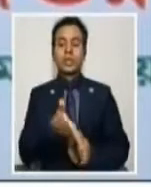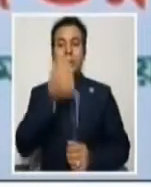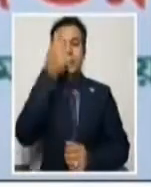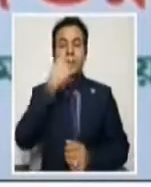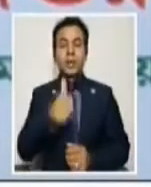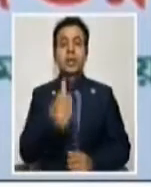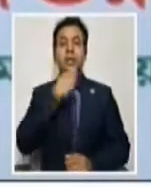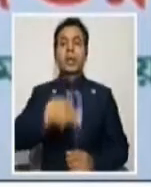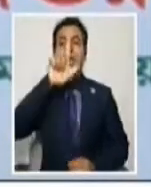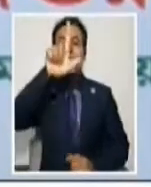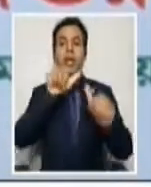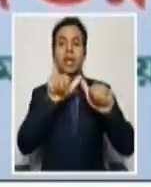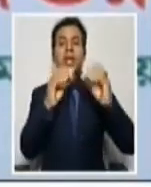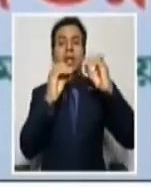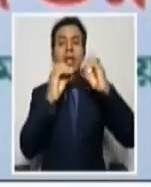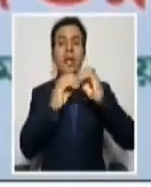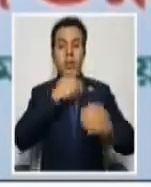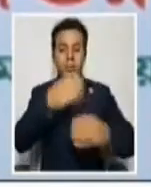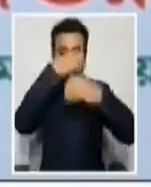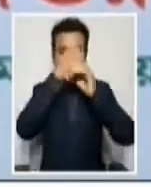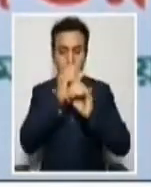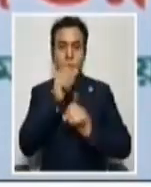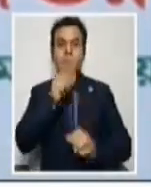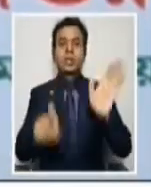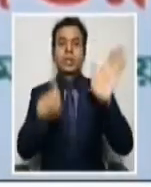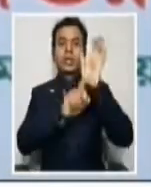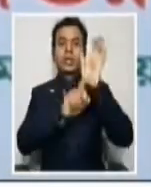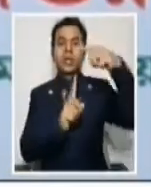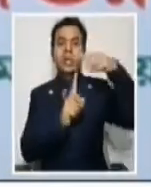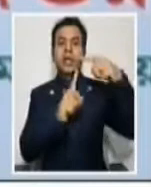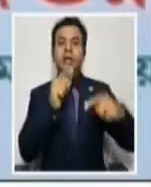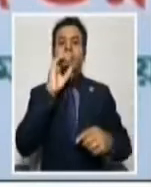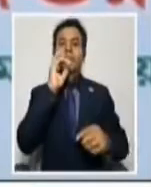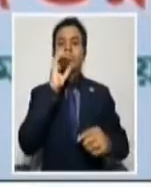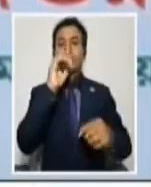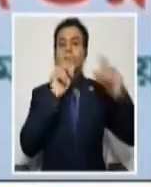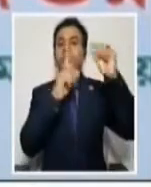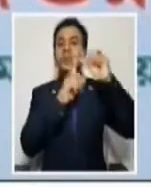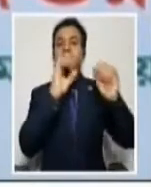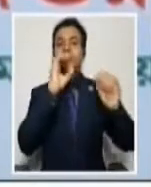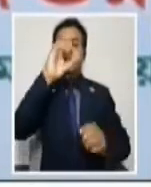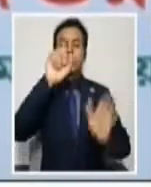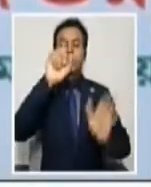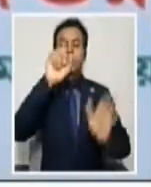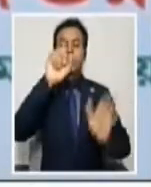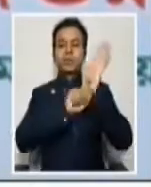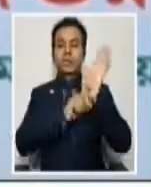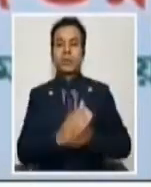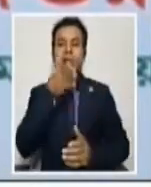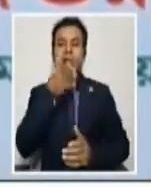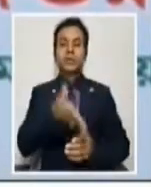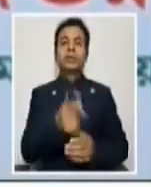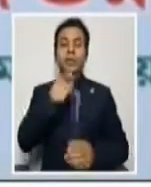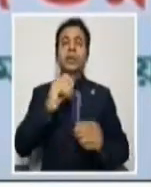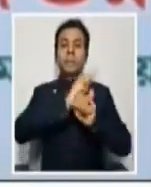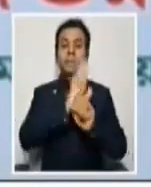ফলাফল স্বাস্থ্য অধিদপ্তরের এমআই শাখা থেকে নমুনা সংগ্রহের সময় দেয়া ব্যক্তির মোবাইল ফোন নাম্বারে এসএমএস